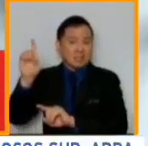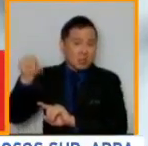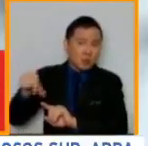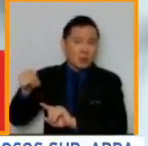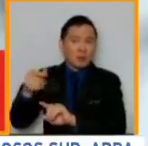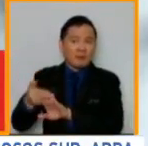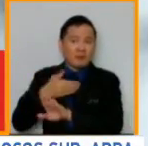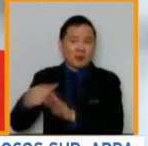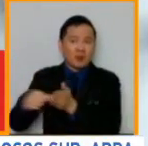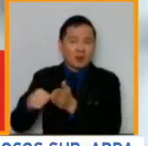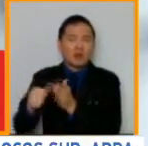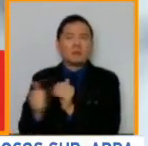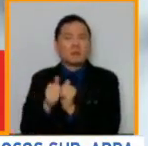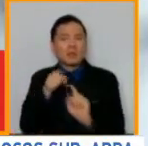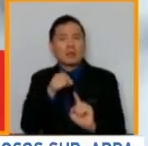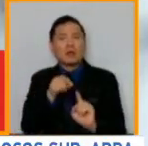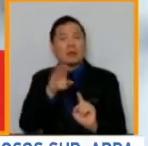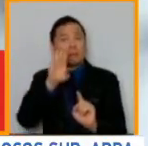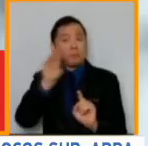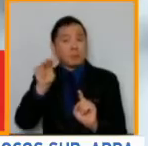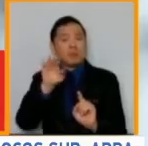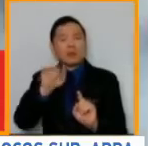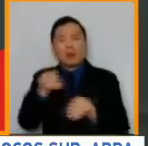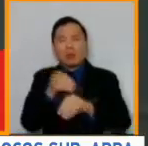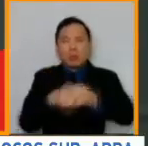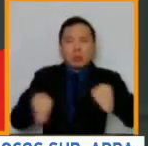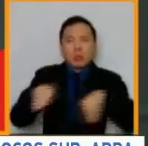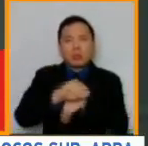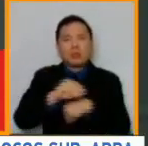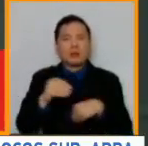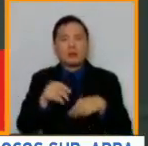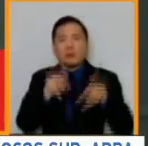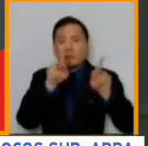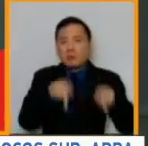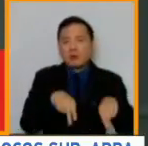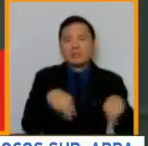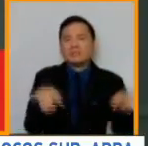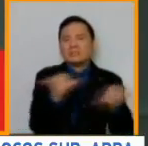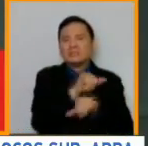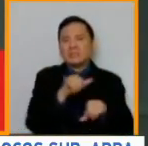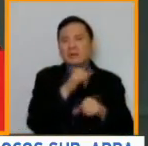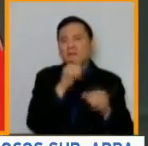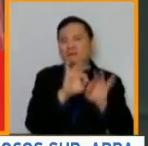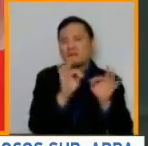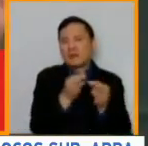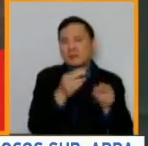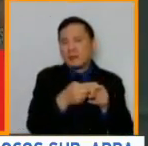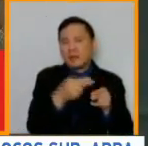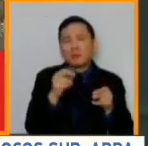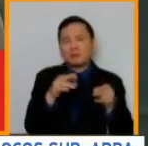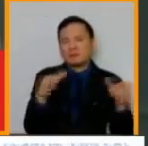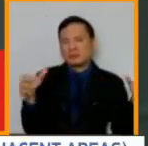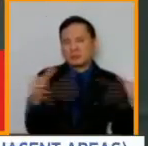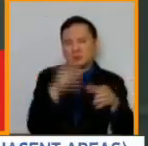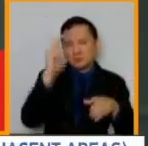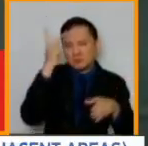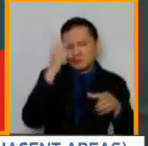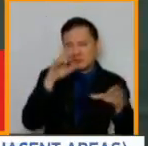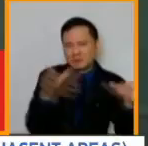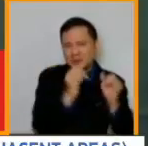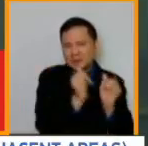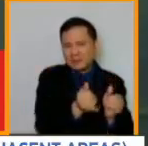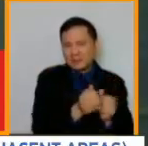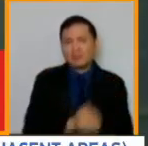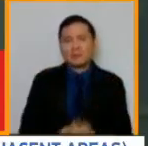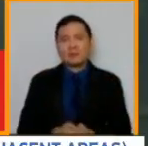ang kandidatong kaapelyido niya at kapartido niya. Pero kung sakaling manalo daw si Marcos at kalaunan ay madisqualify,